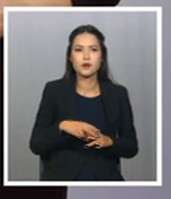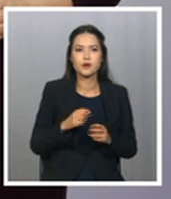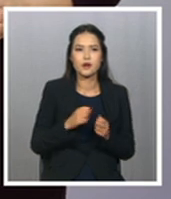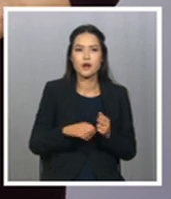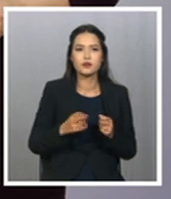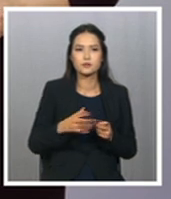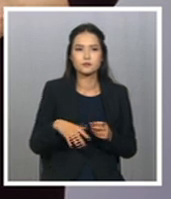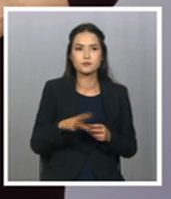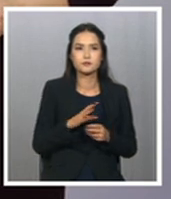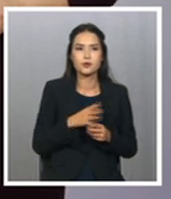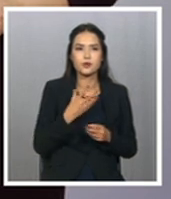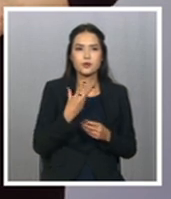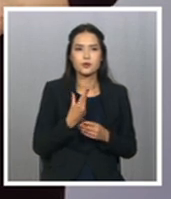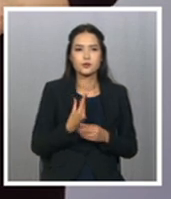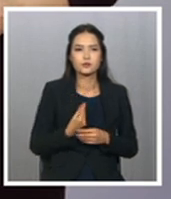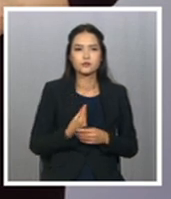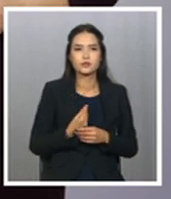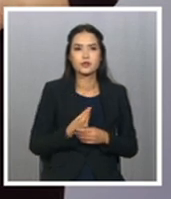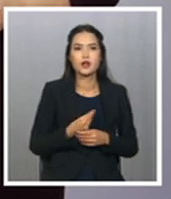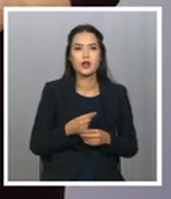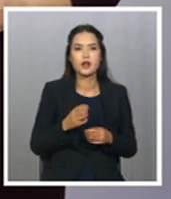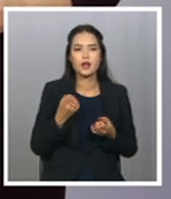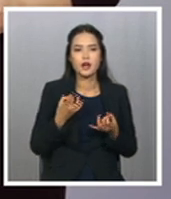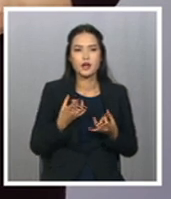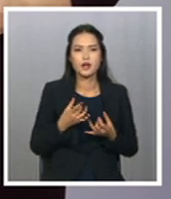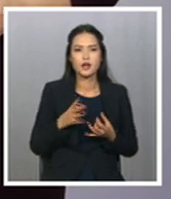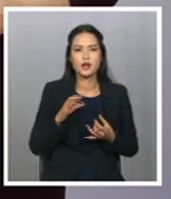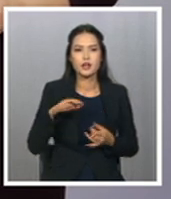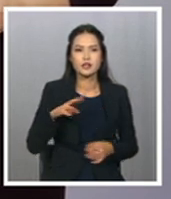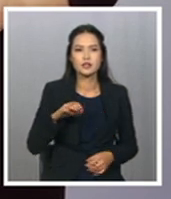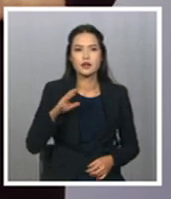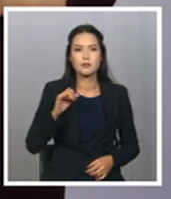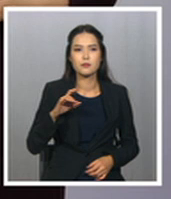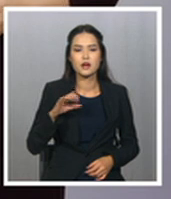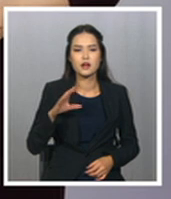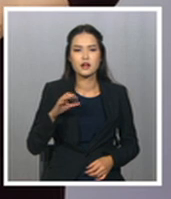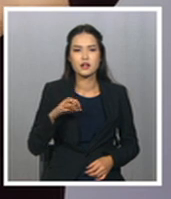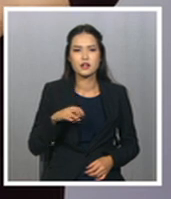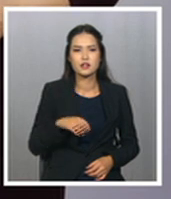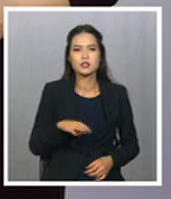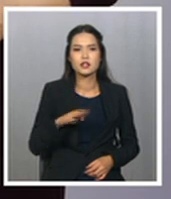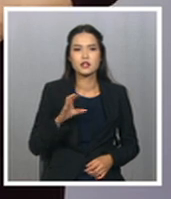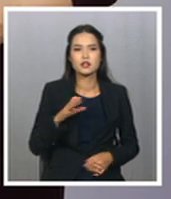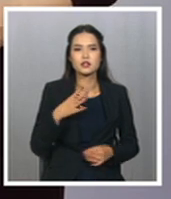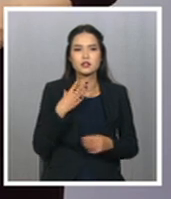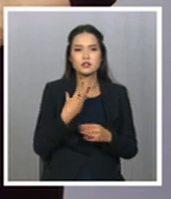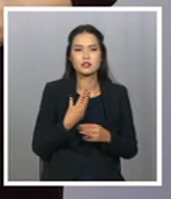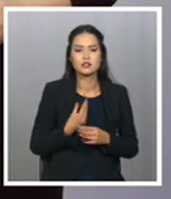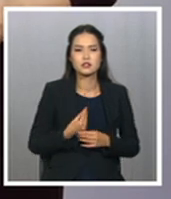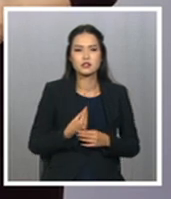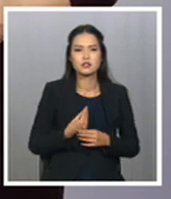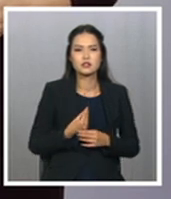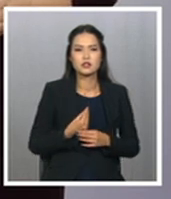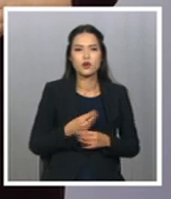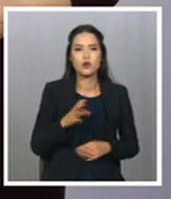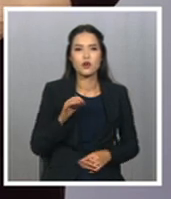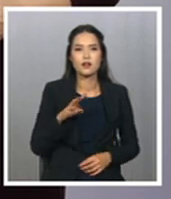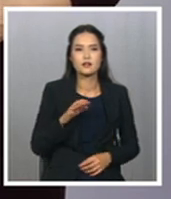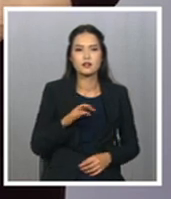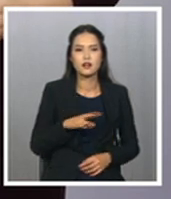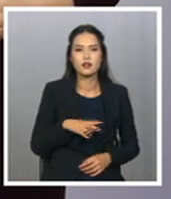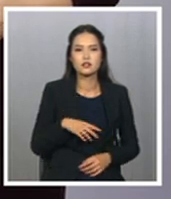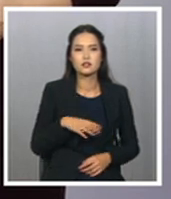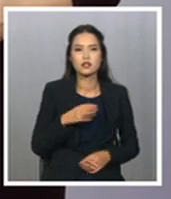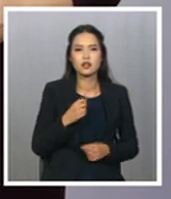ұжданы таза, әділ де парасатты әжелердің жиынтық бейнесі, ал тоғжан қол